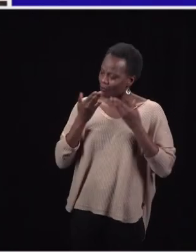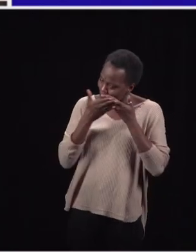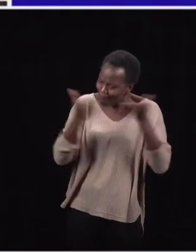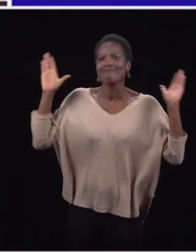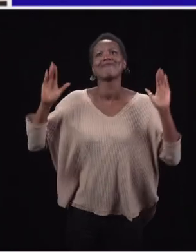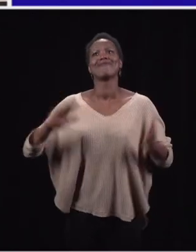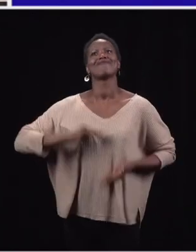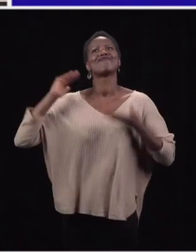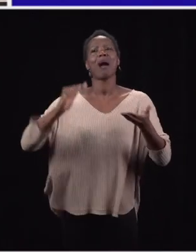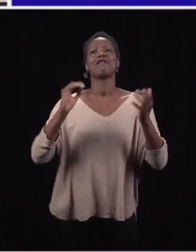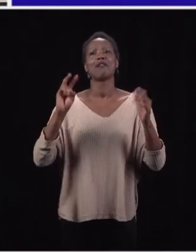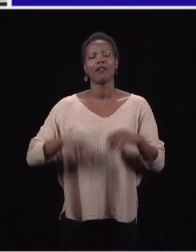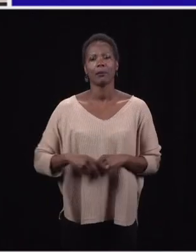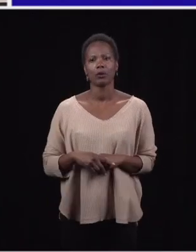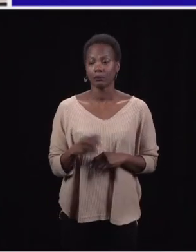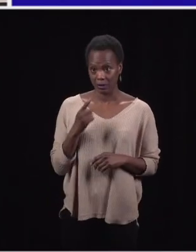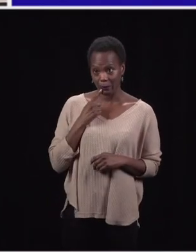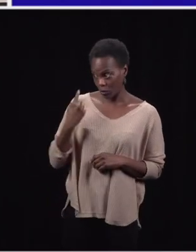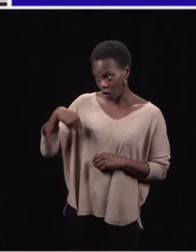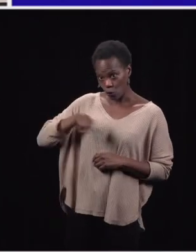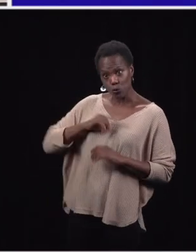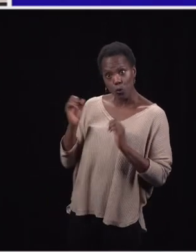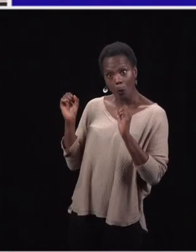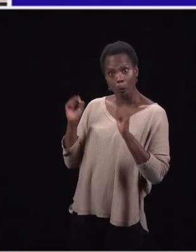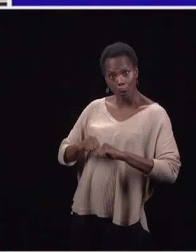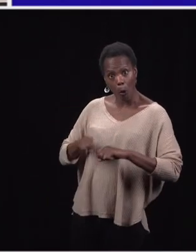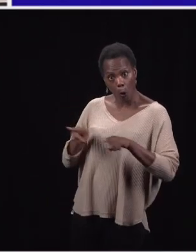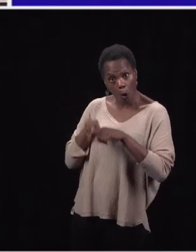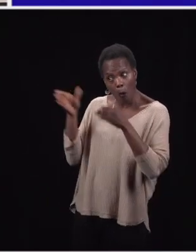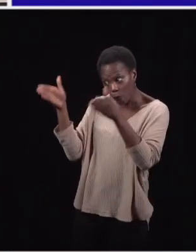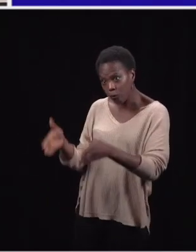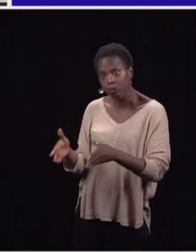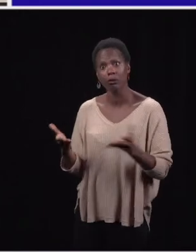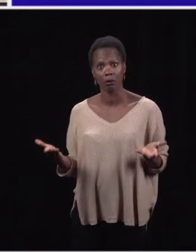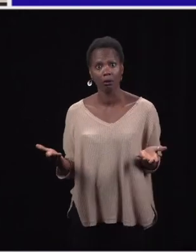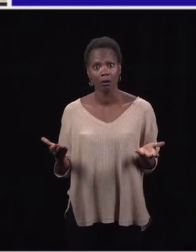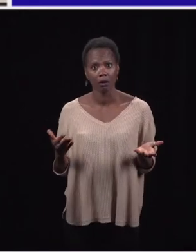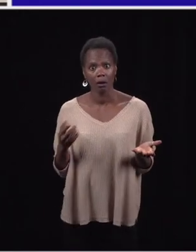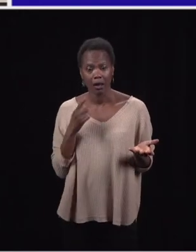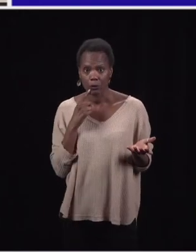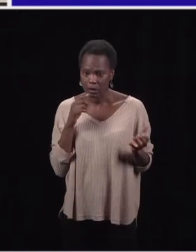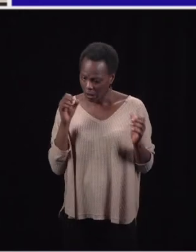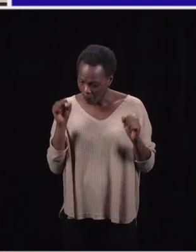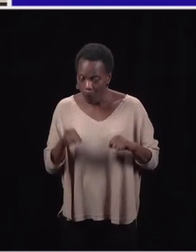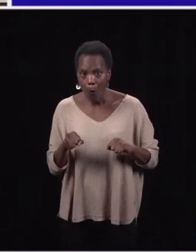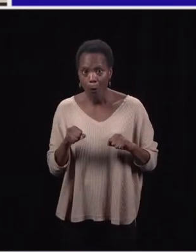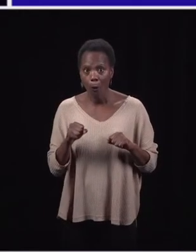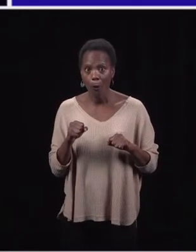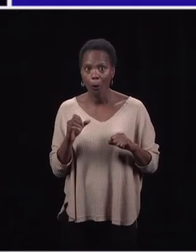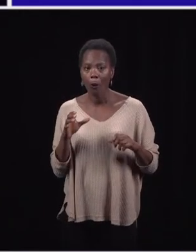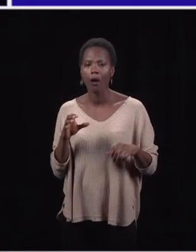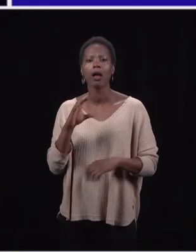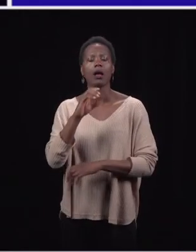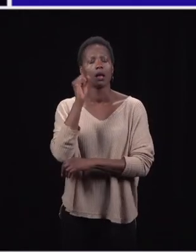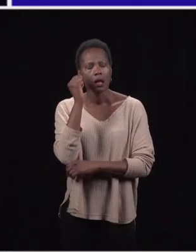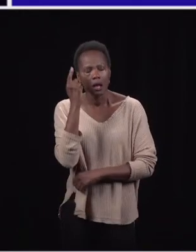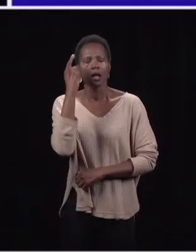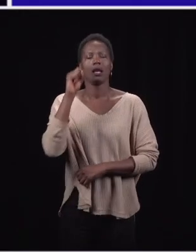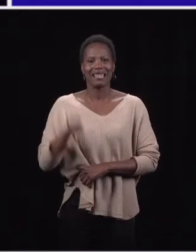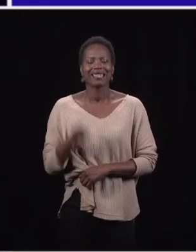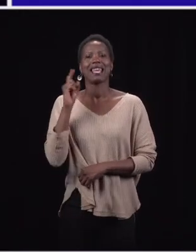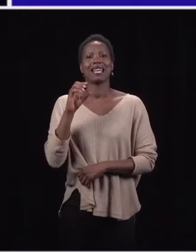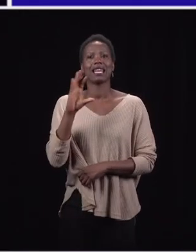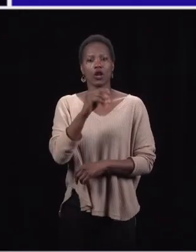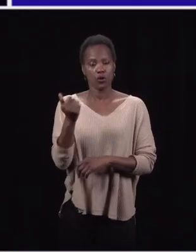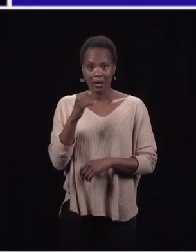on a tous peut-être la possibilité de faire comme vous exactement et de tenter des clics numériques oui oui puisque j'ai